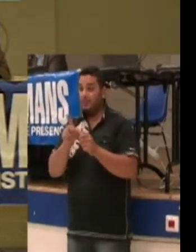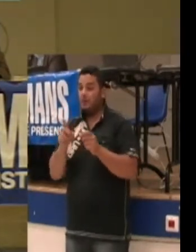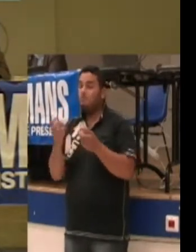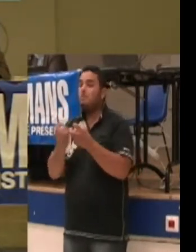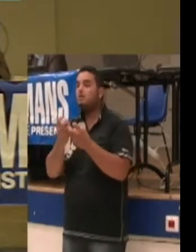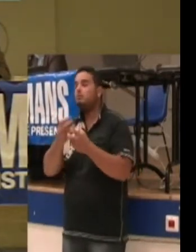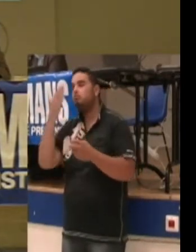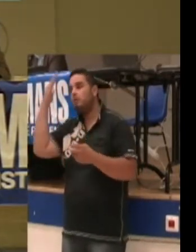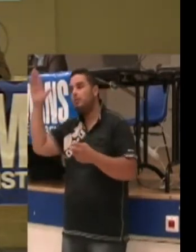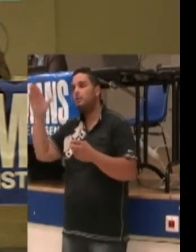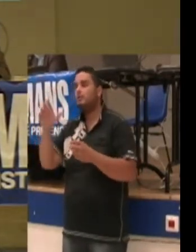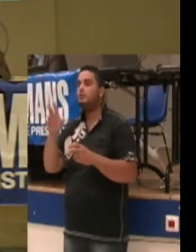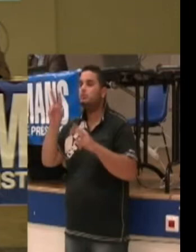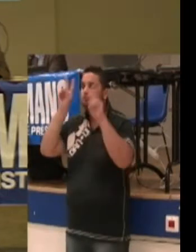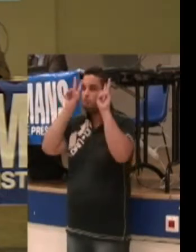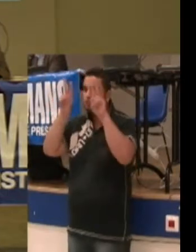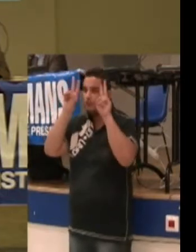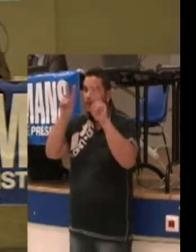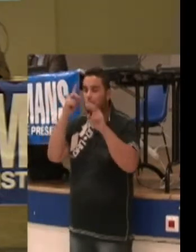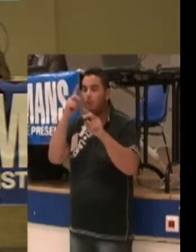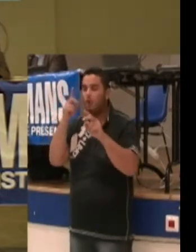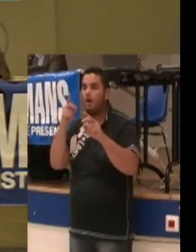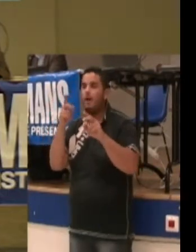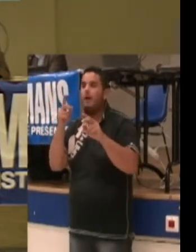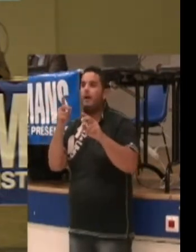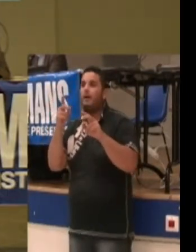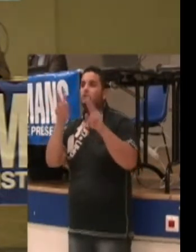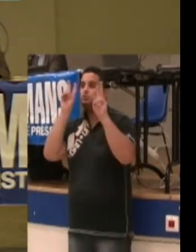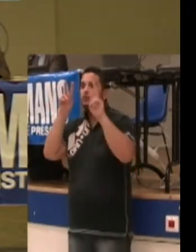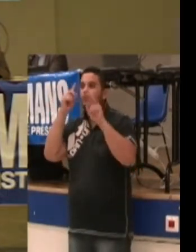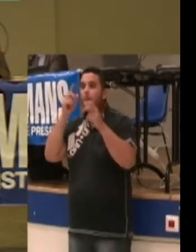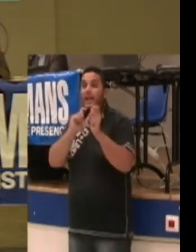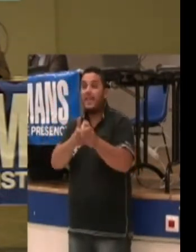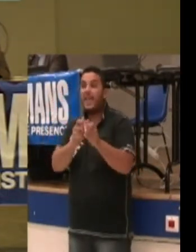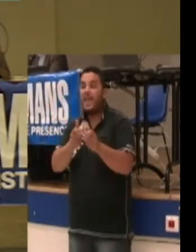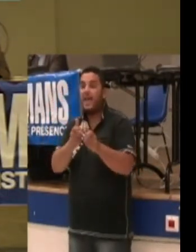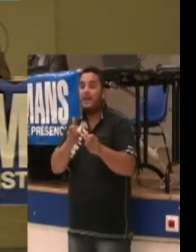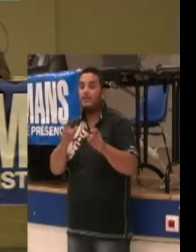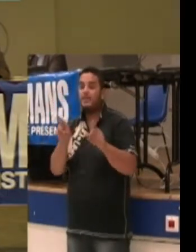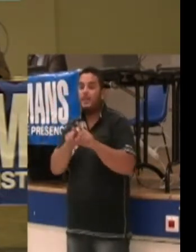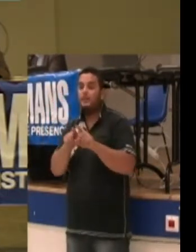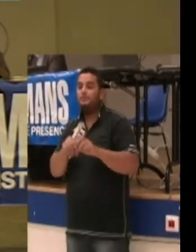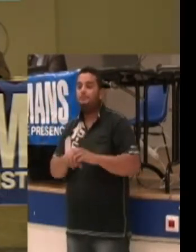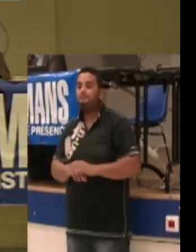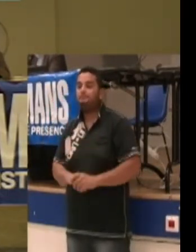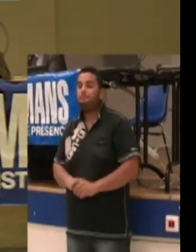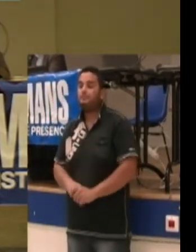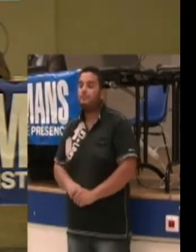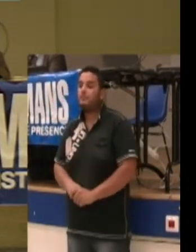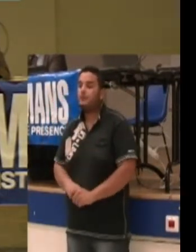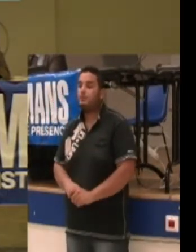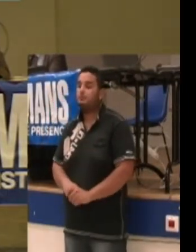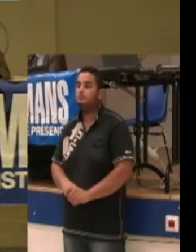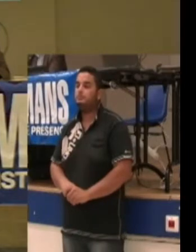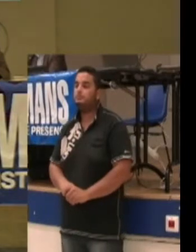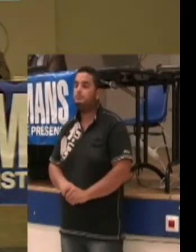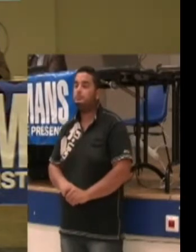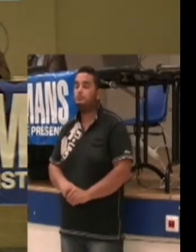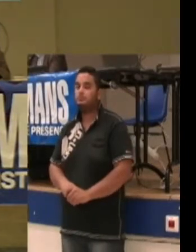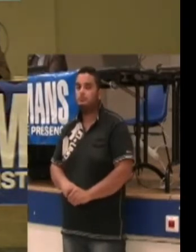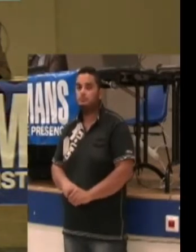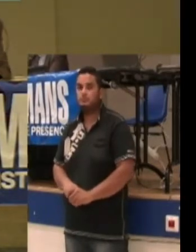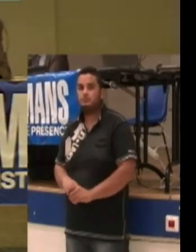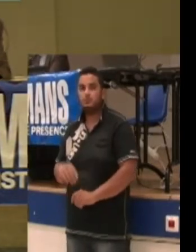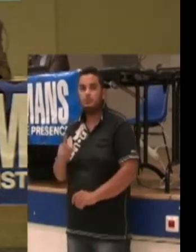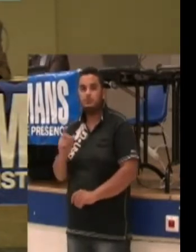quand on attachait un cheval de guerre. Arribat, c'est être présent sur une position donnée, être présent sur une position